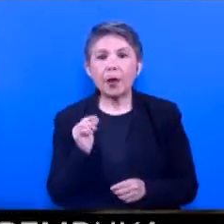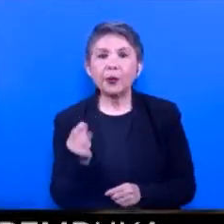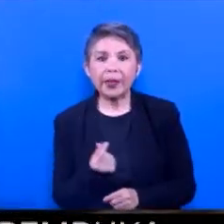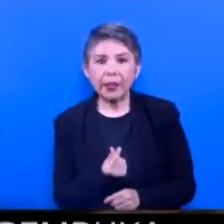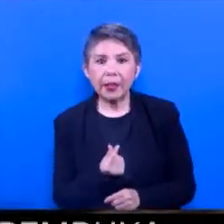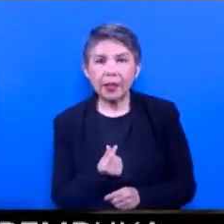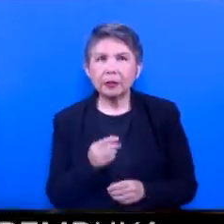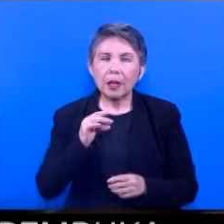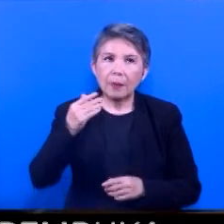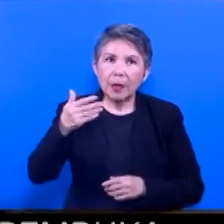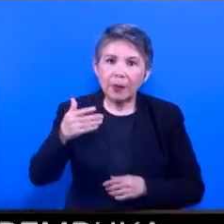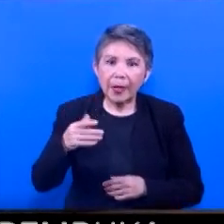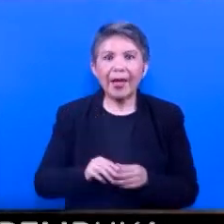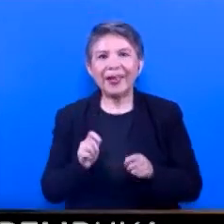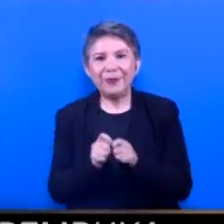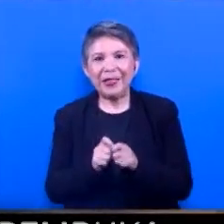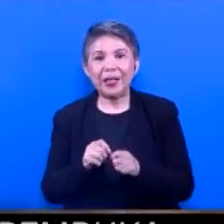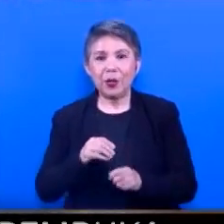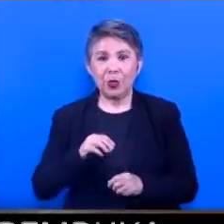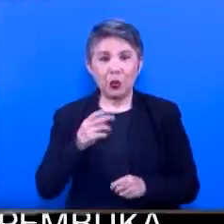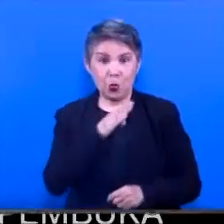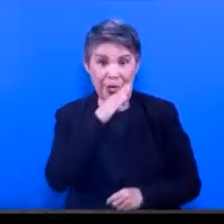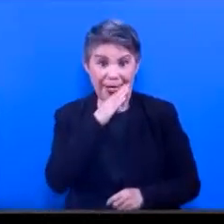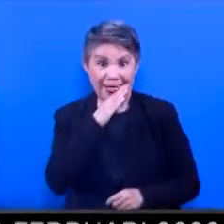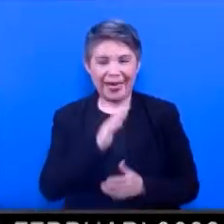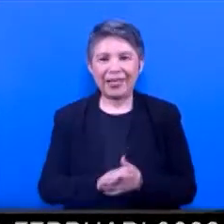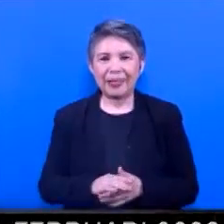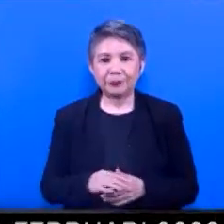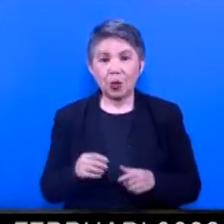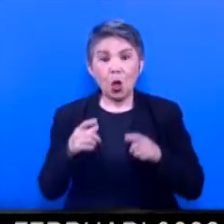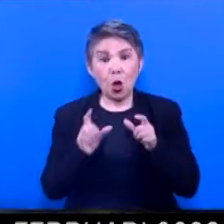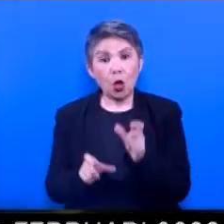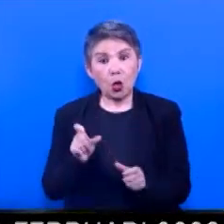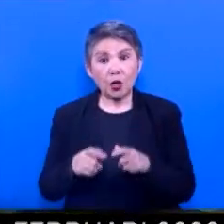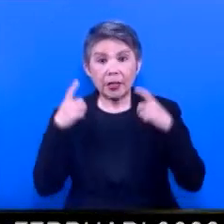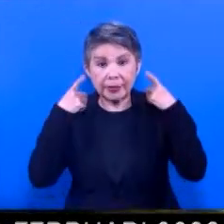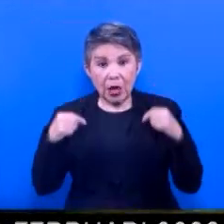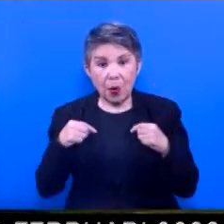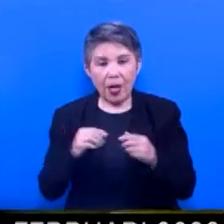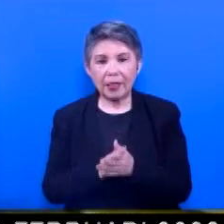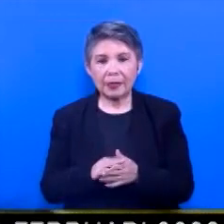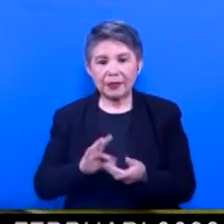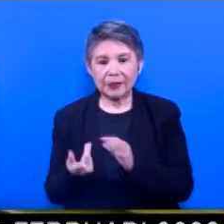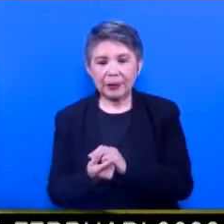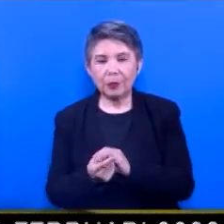dikembangkan dengan diberi warna kuning yang disebut kuah. Namun oleh masyarakat Jawa, pelafalan kua berubah menjadi